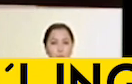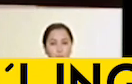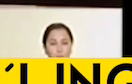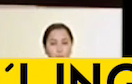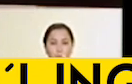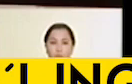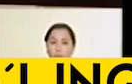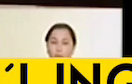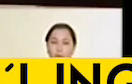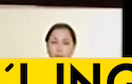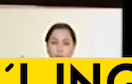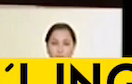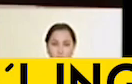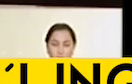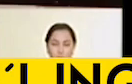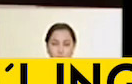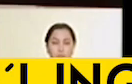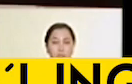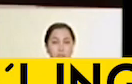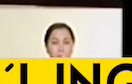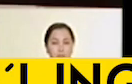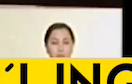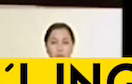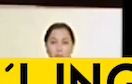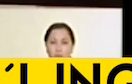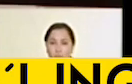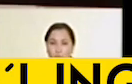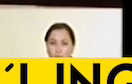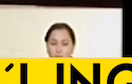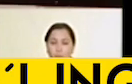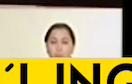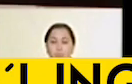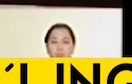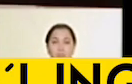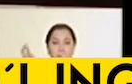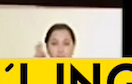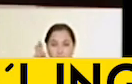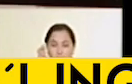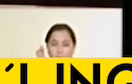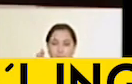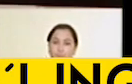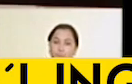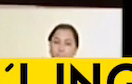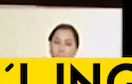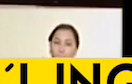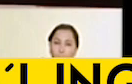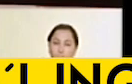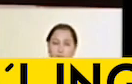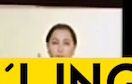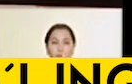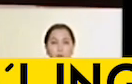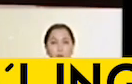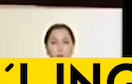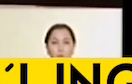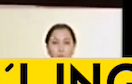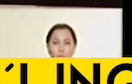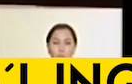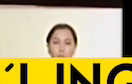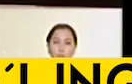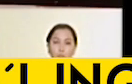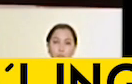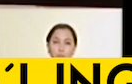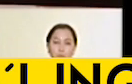Aziz o'quvchilar, bundan tashqari bizning respublikamizda roza va qurbon hayiti kunlari